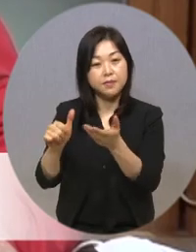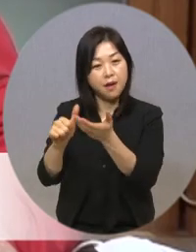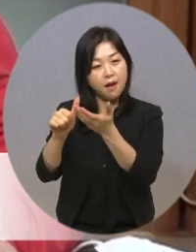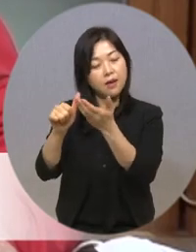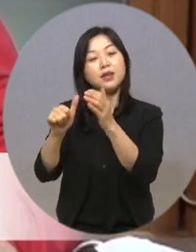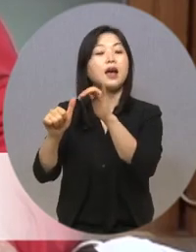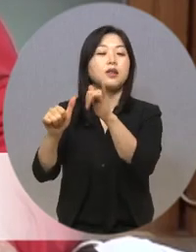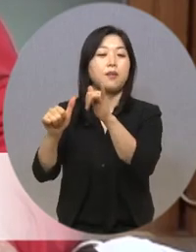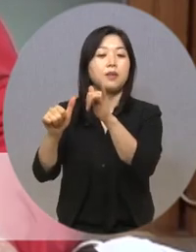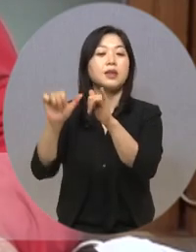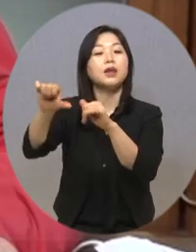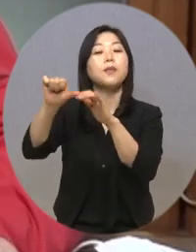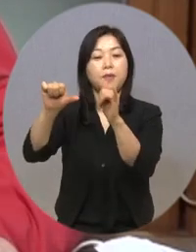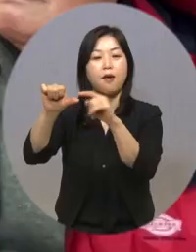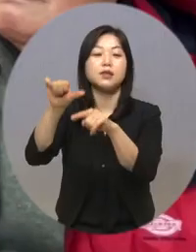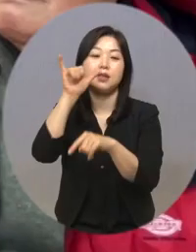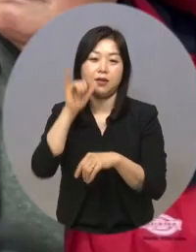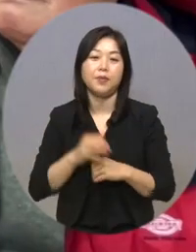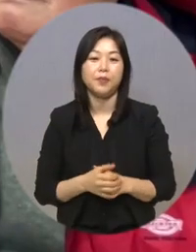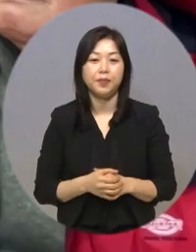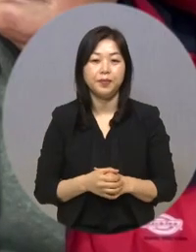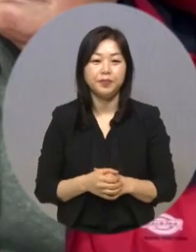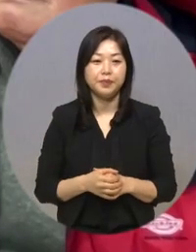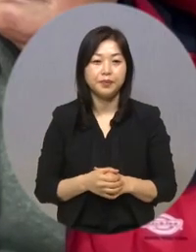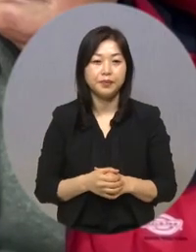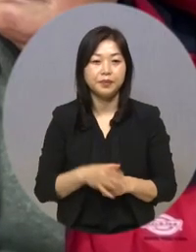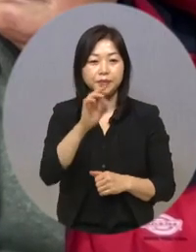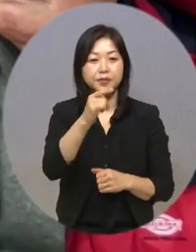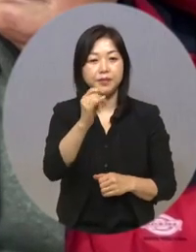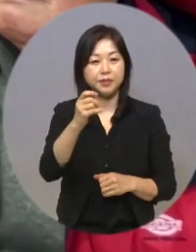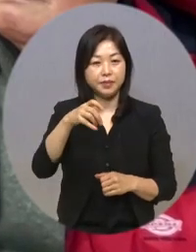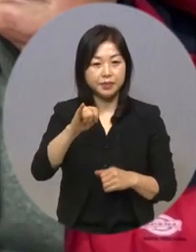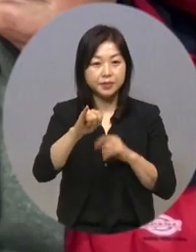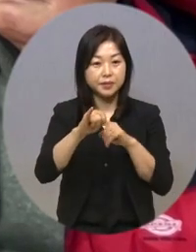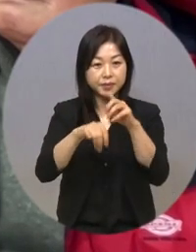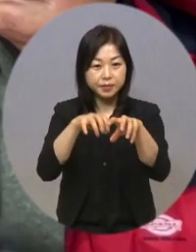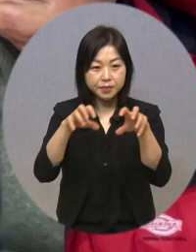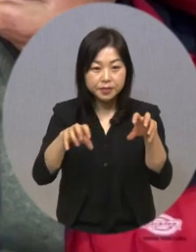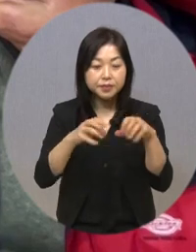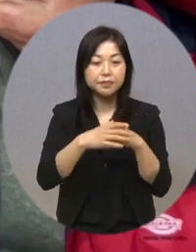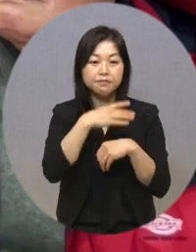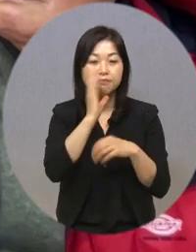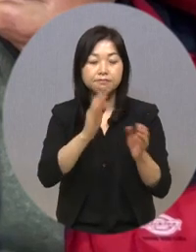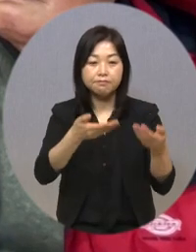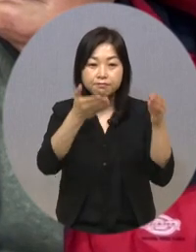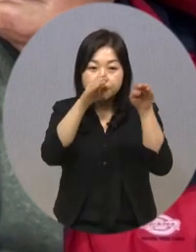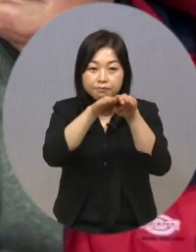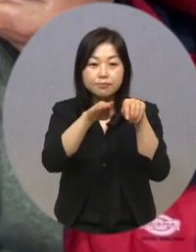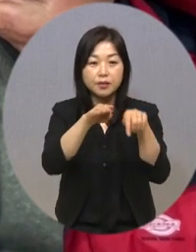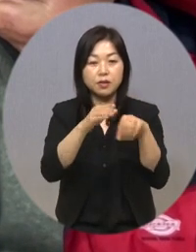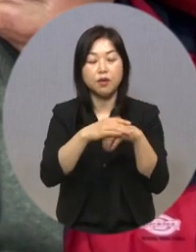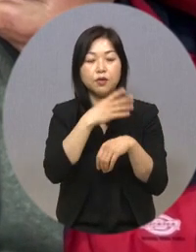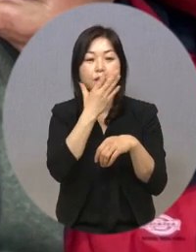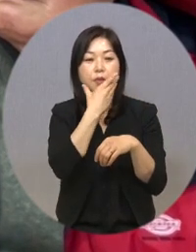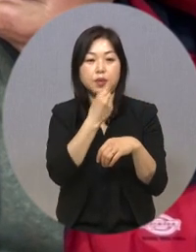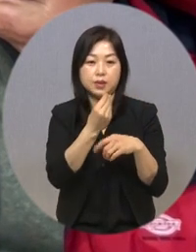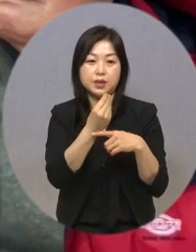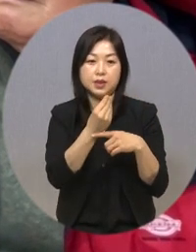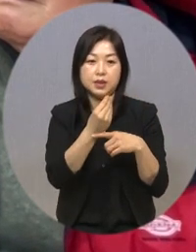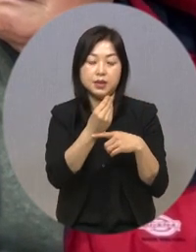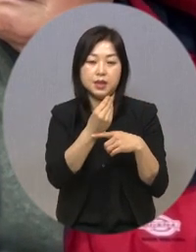양성해 놓고 있어요. 음현리 마을이 자체 실버복지타운을 설립하여 노인복지에 대한